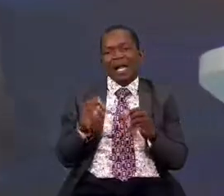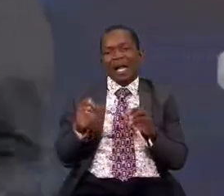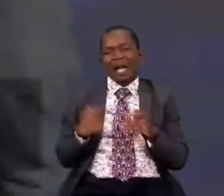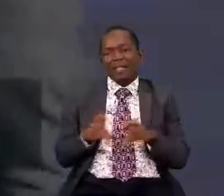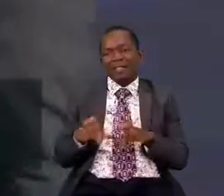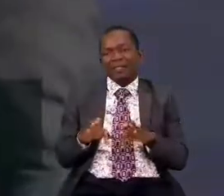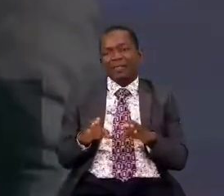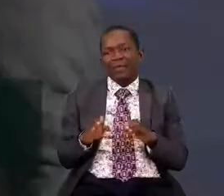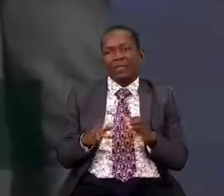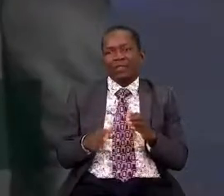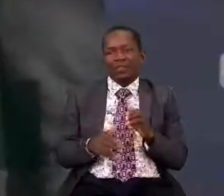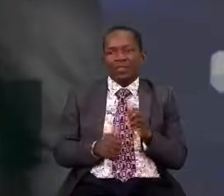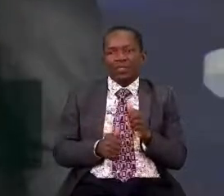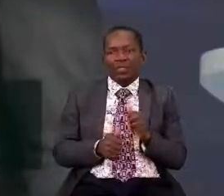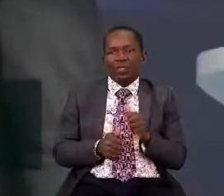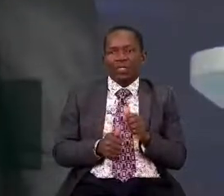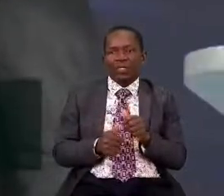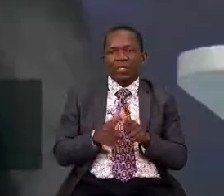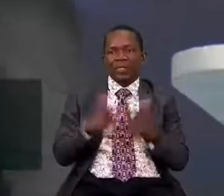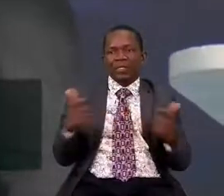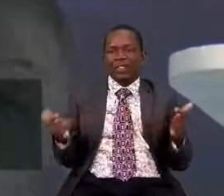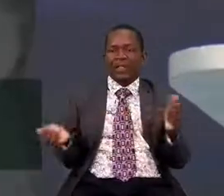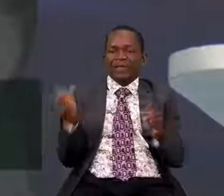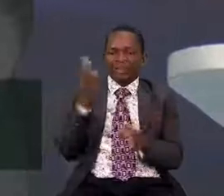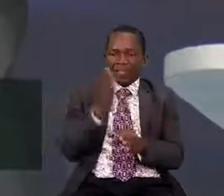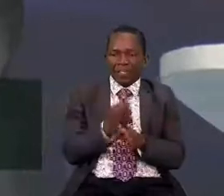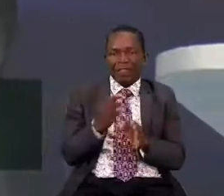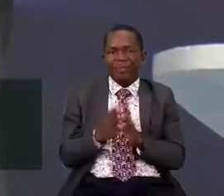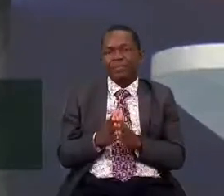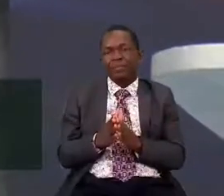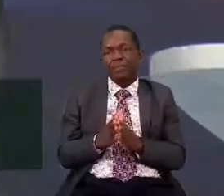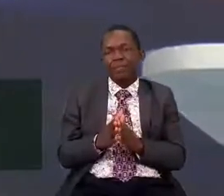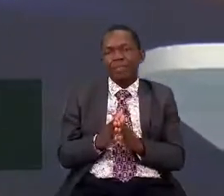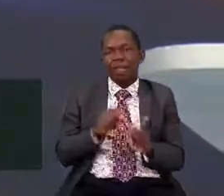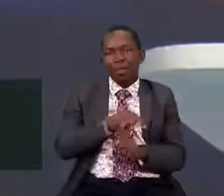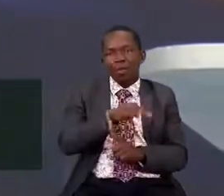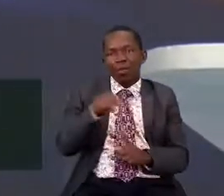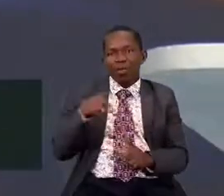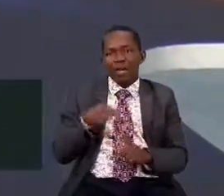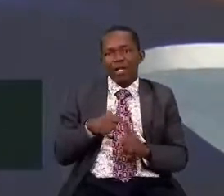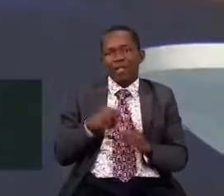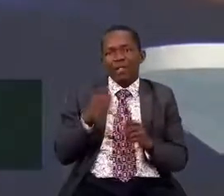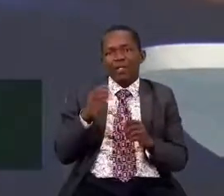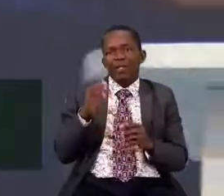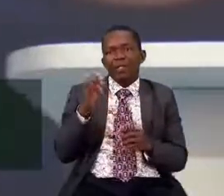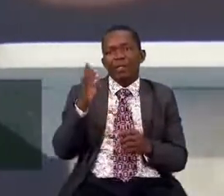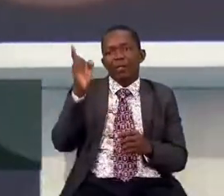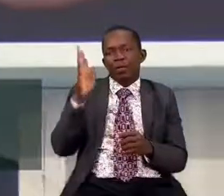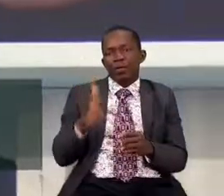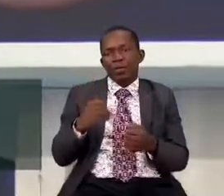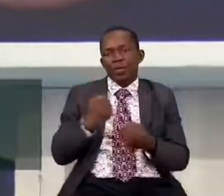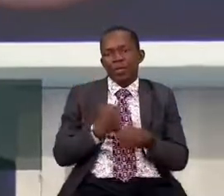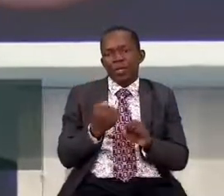Quand Dieu fait une promesse, il veut que notre foi, la foi qu'il reçoit, il veut que cette foi